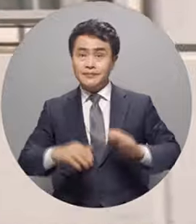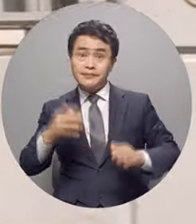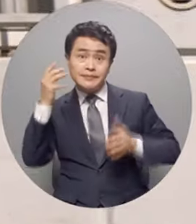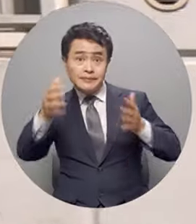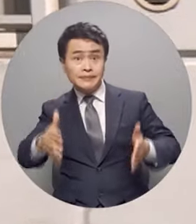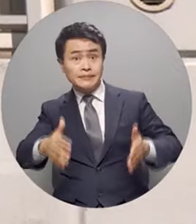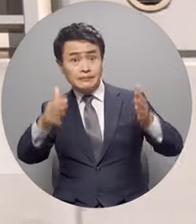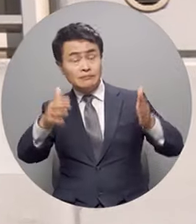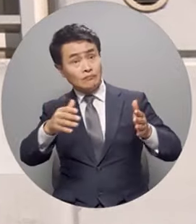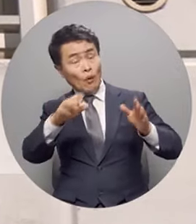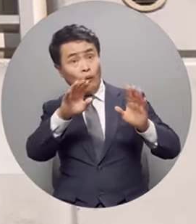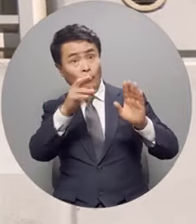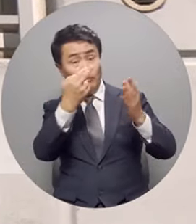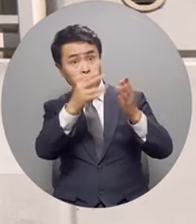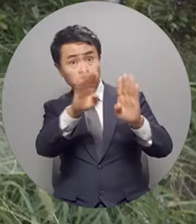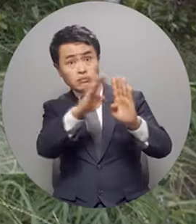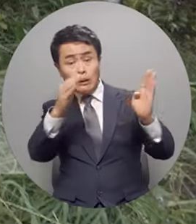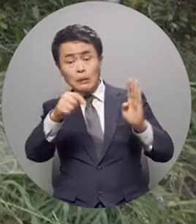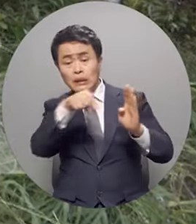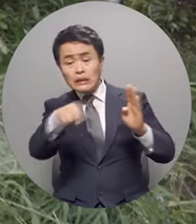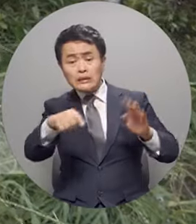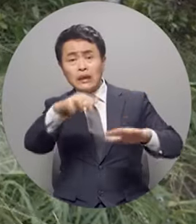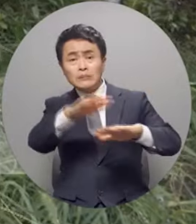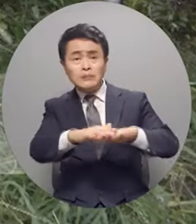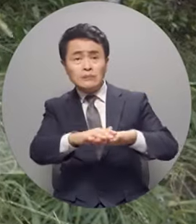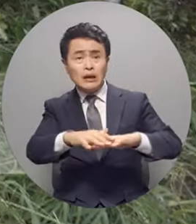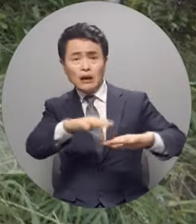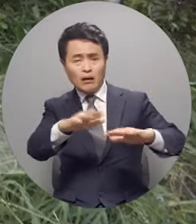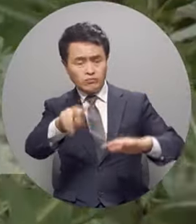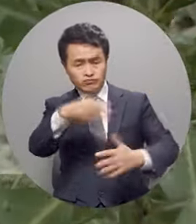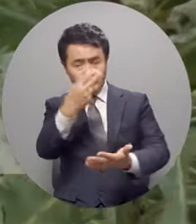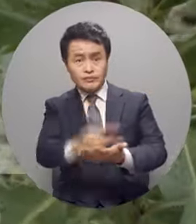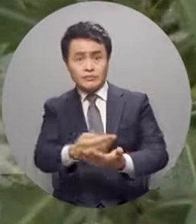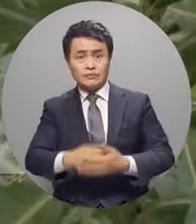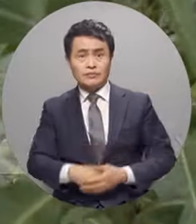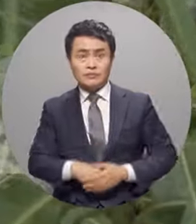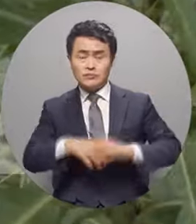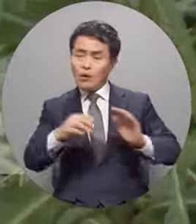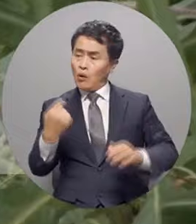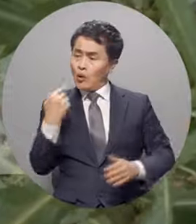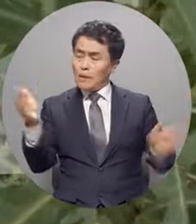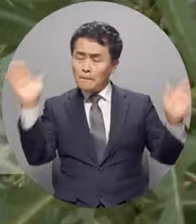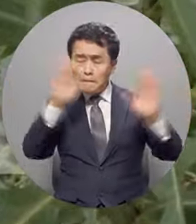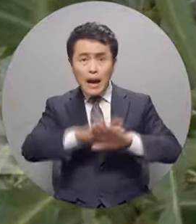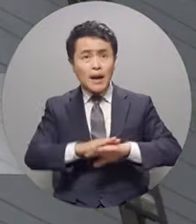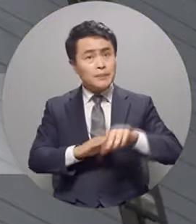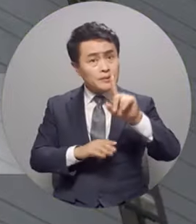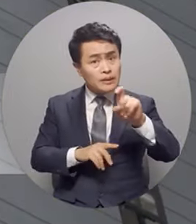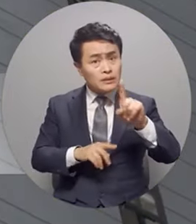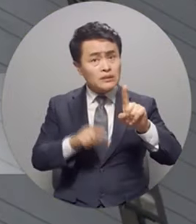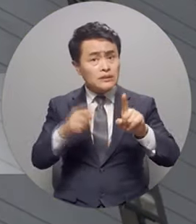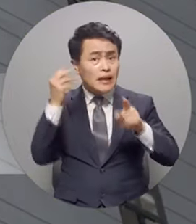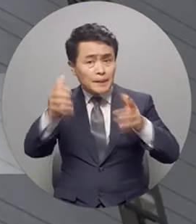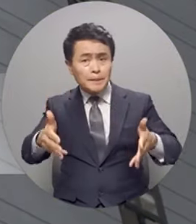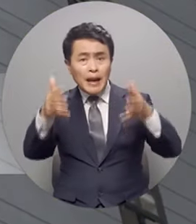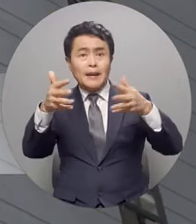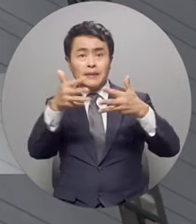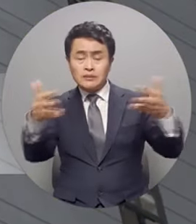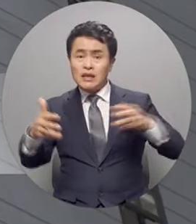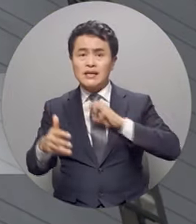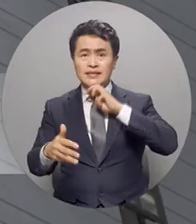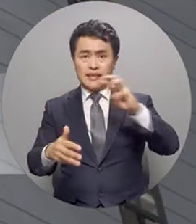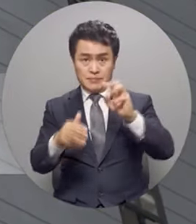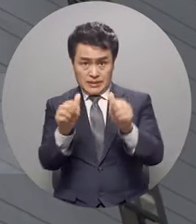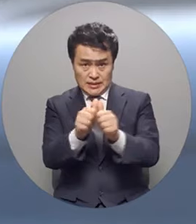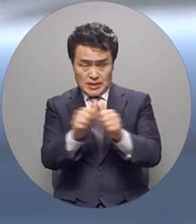아파트 베란다 문이 열려 있고 바로 아래 화단의 표지판은 쓰러졌습니다. 어젯밤 11시쯤 이 아파트 8층에서 30대